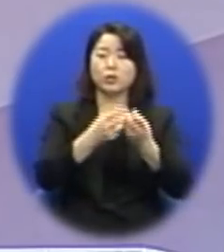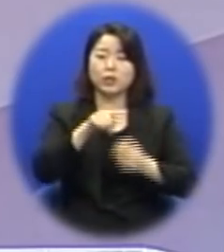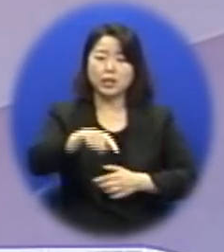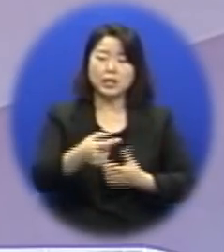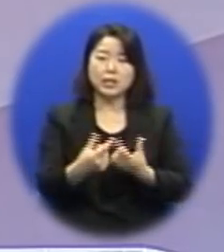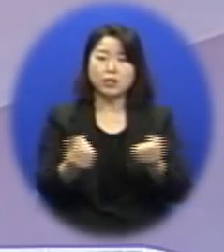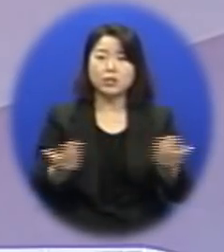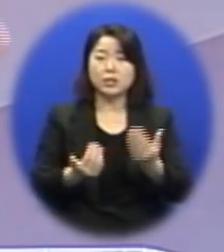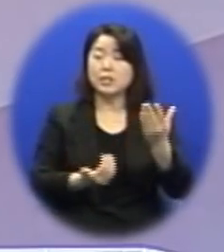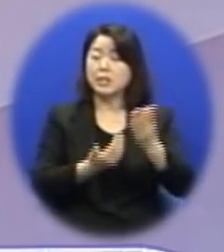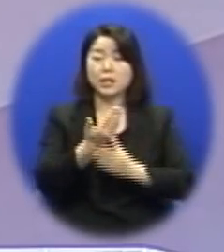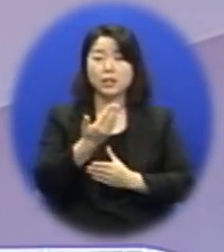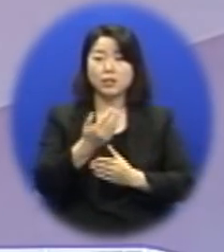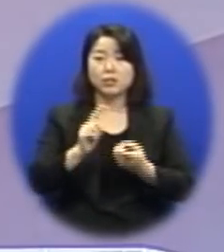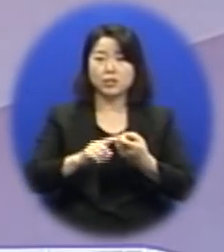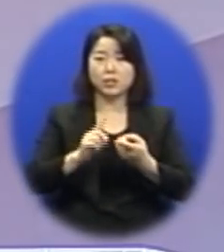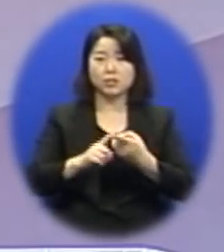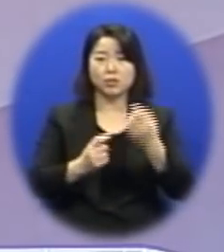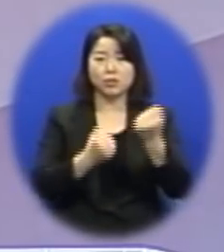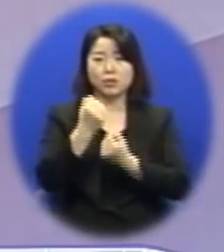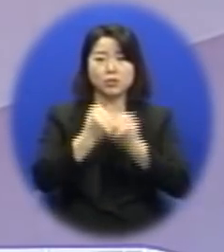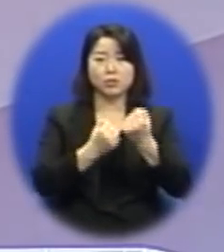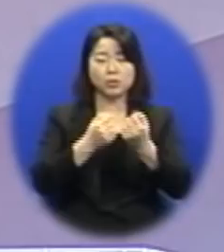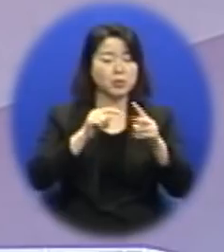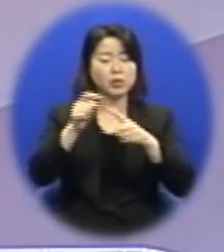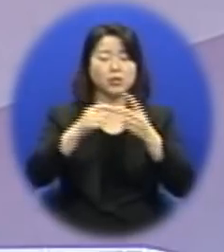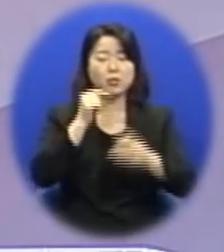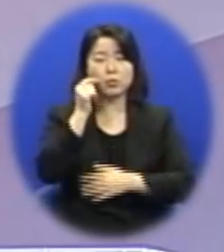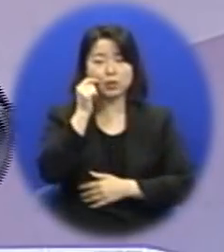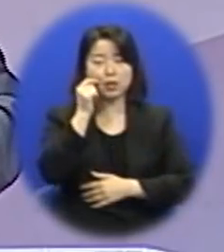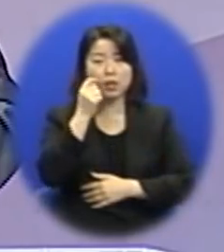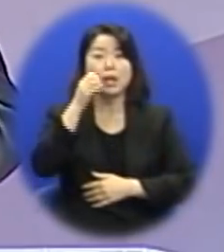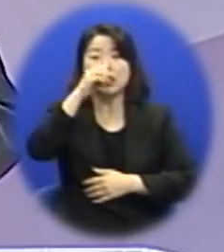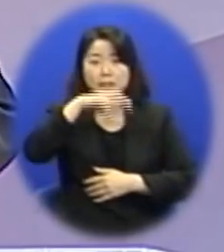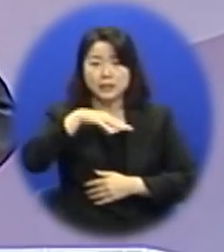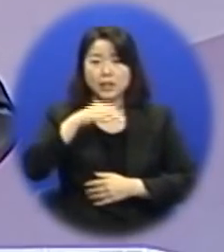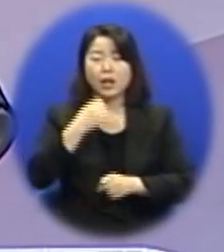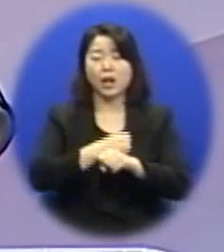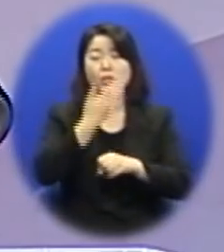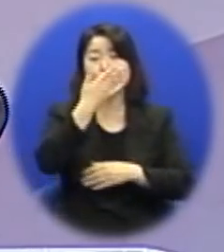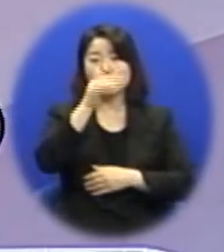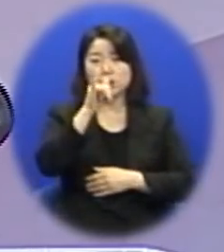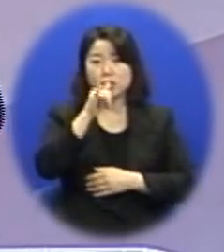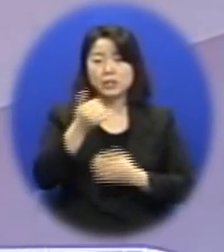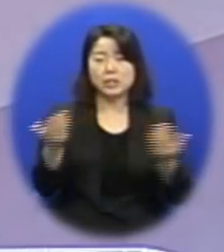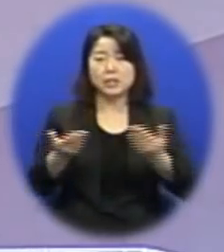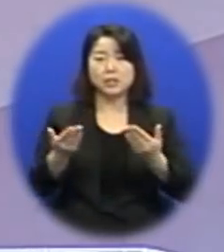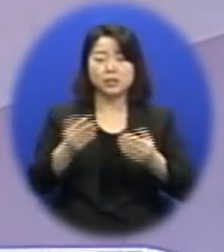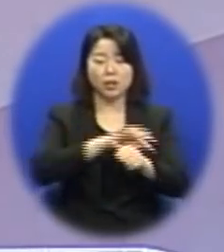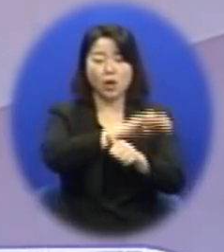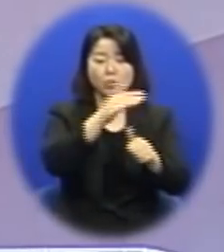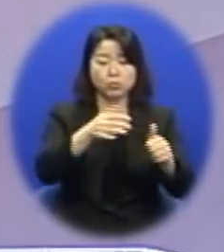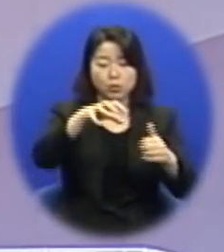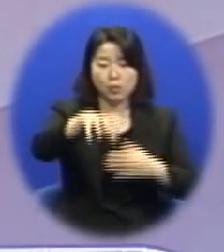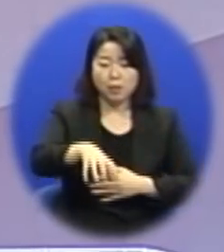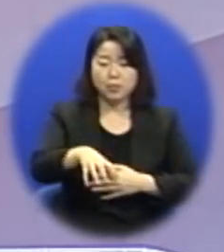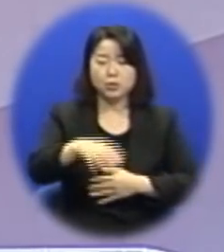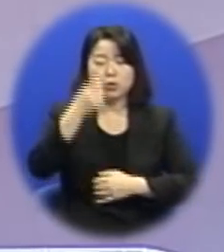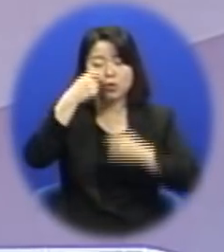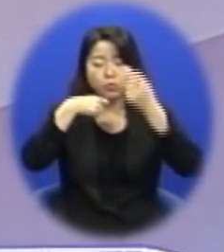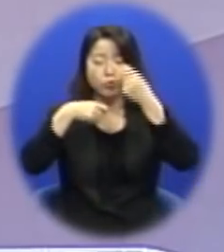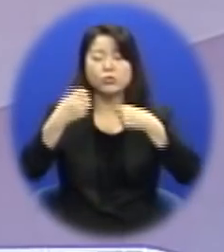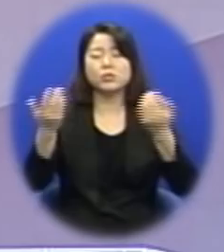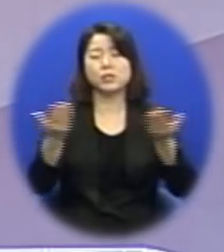벌어지는지 설명할 방법이 없어요 그들은 그저 할 수 있는 것이라고는 무덤 앞에서 우는 것밖에